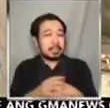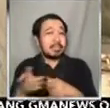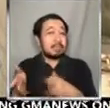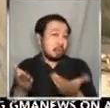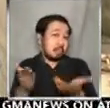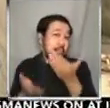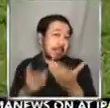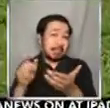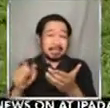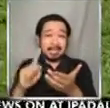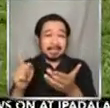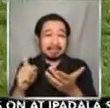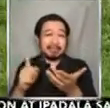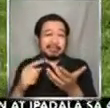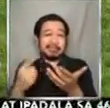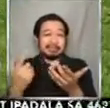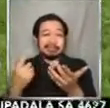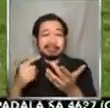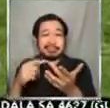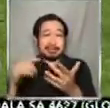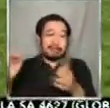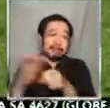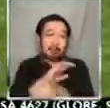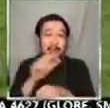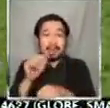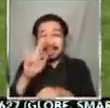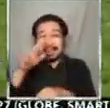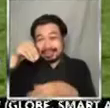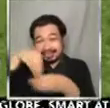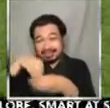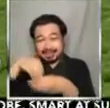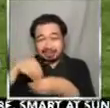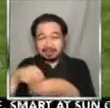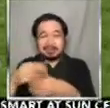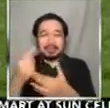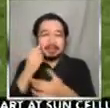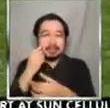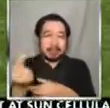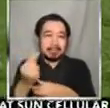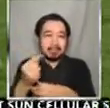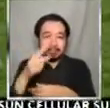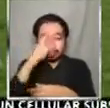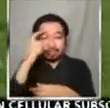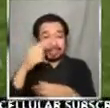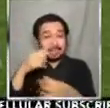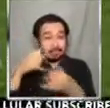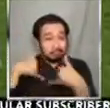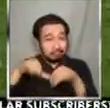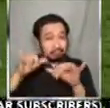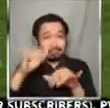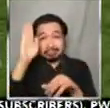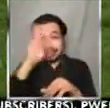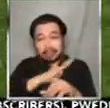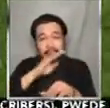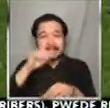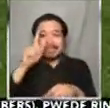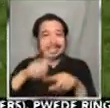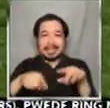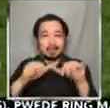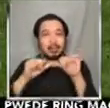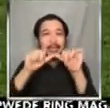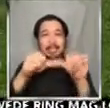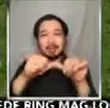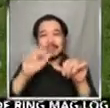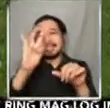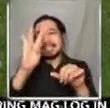na hangin sa loob ng rubber gate. Habang sira ang dam, hindi raw mame-maintain ang 17-meter elevation. Mababalam ang